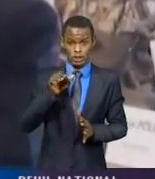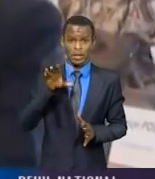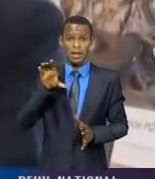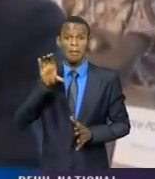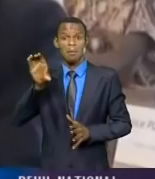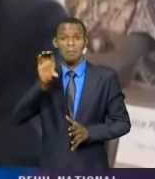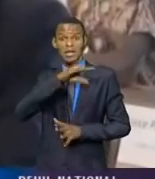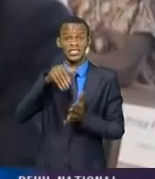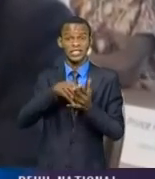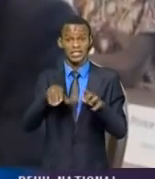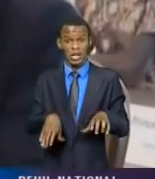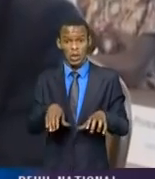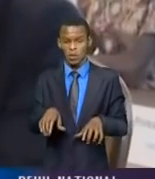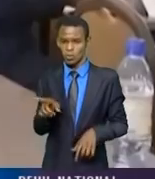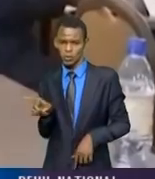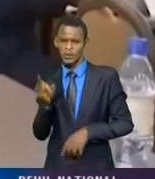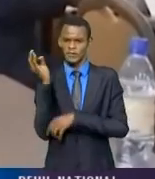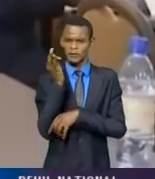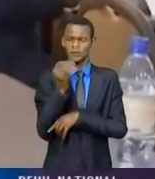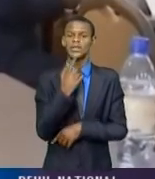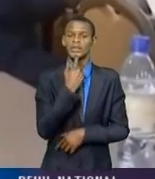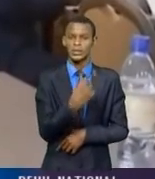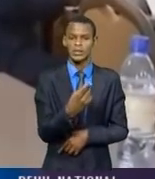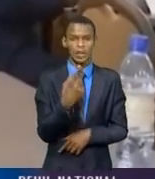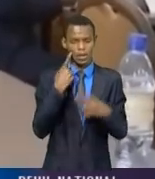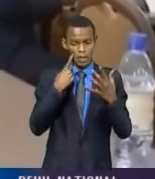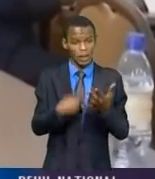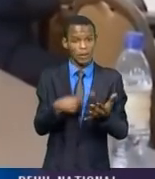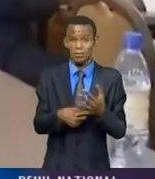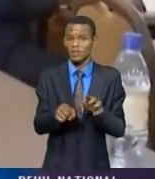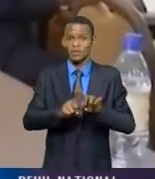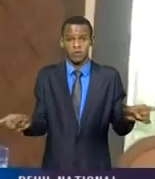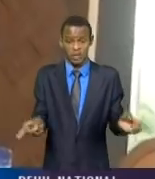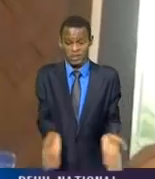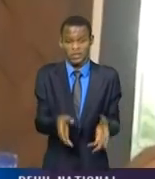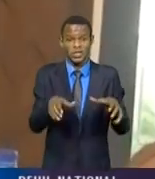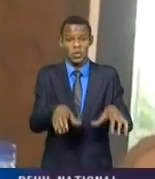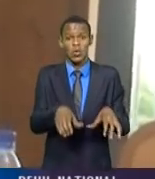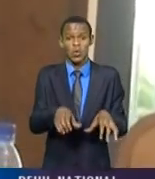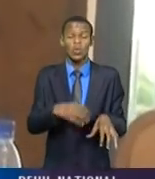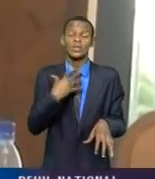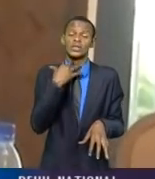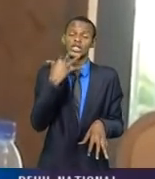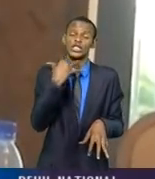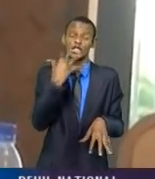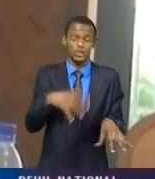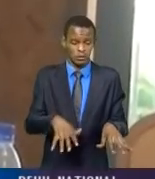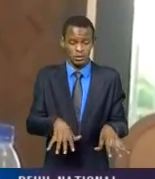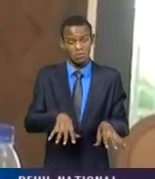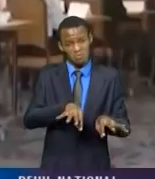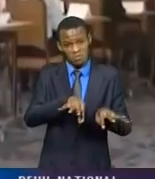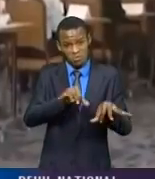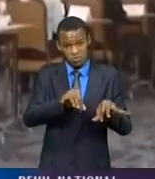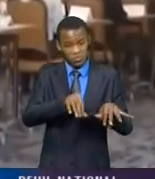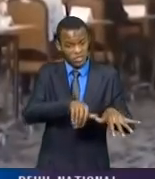des contrastes ans qui s'observe en rdc un pays avec des potentiels agricoles énorme avec une population qui